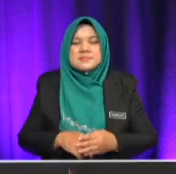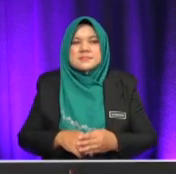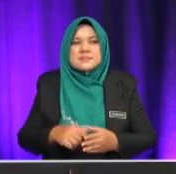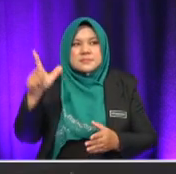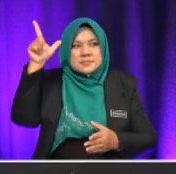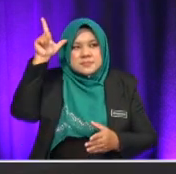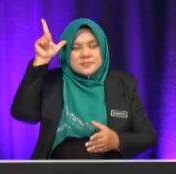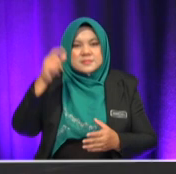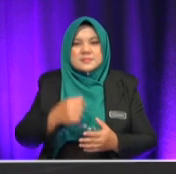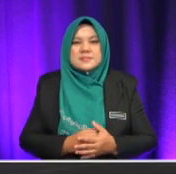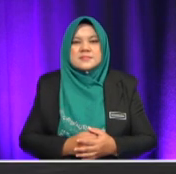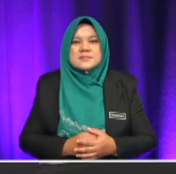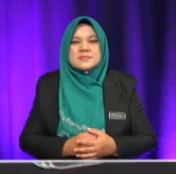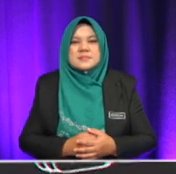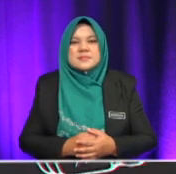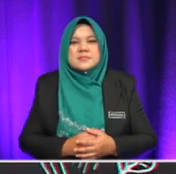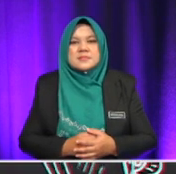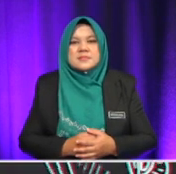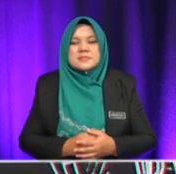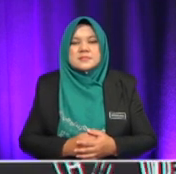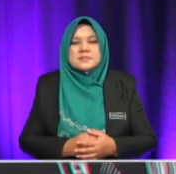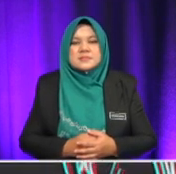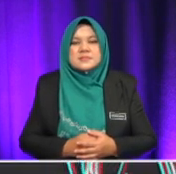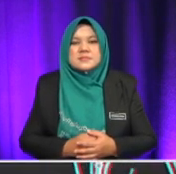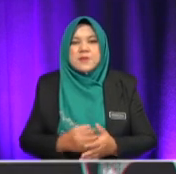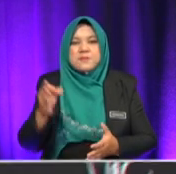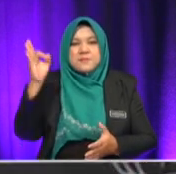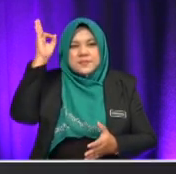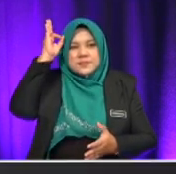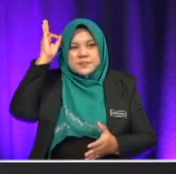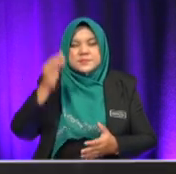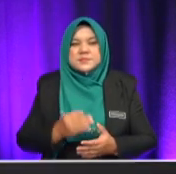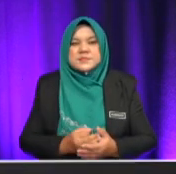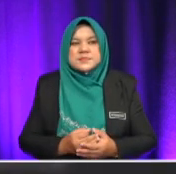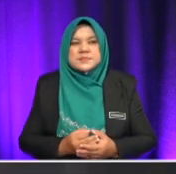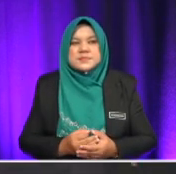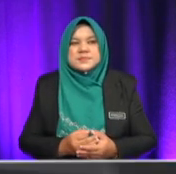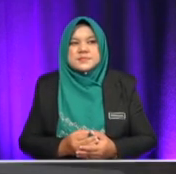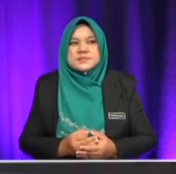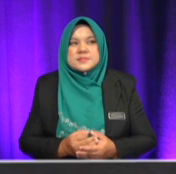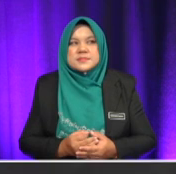hilang ya Oke kita pergi ke pada Faiz Nah di sini kan